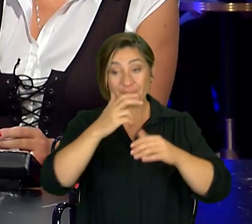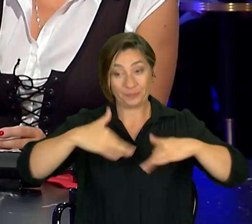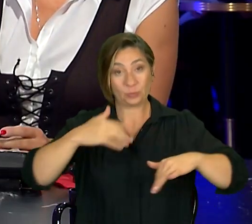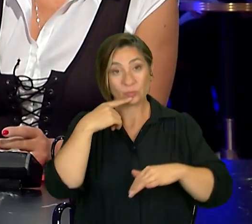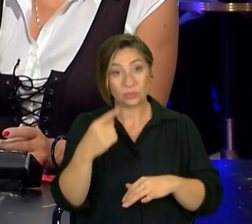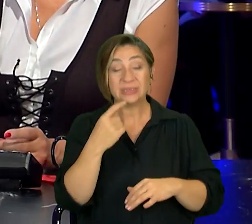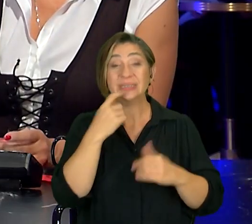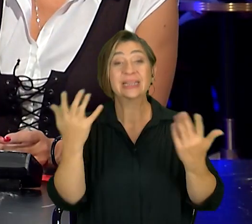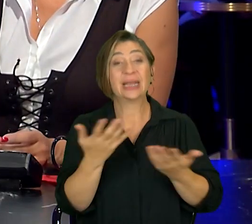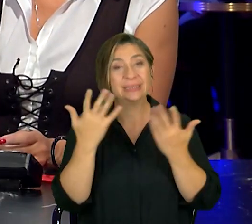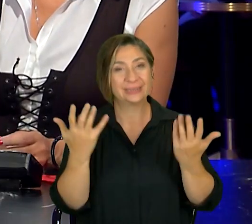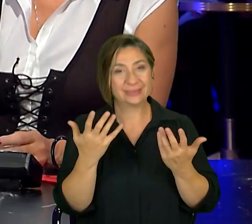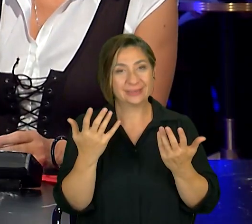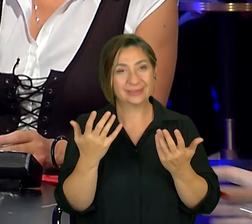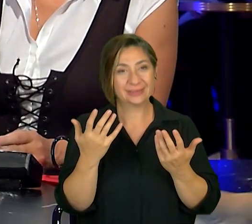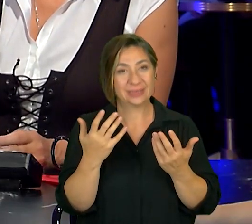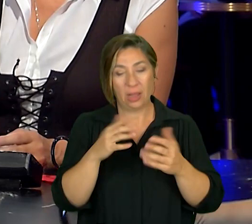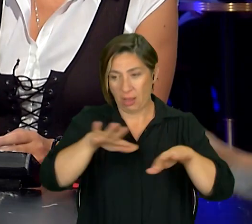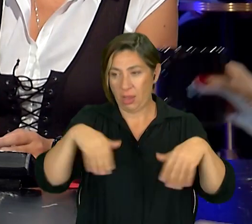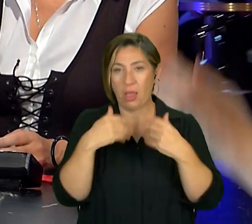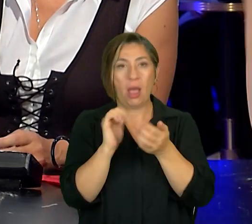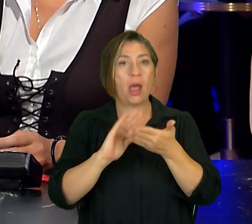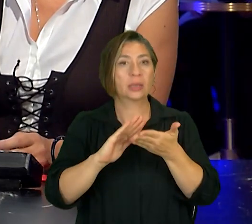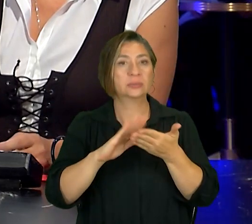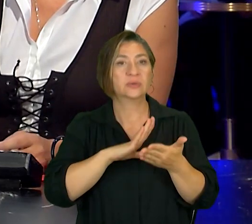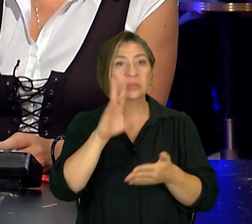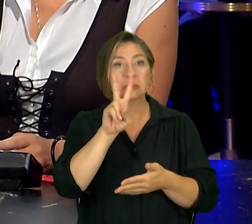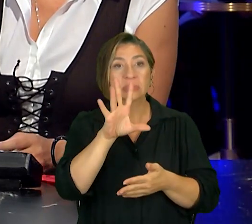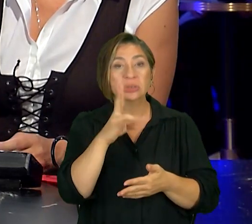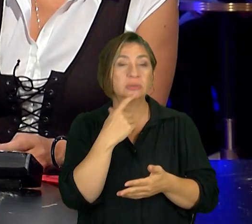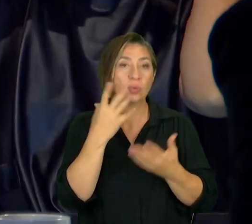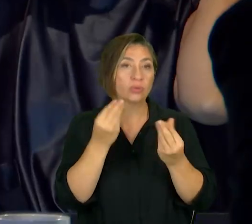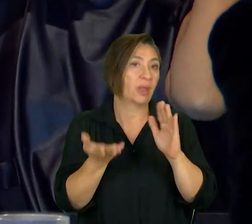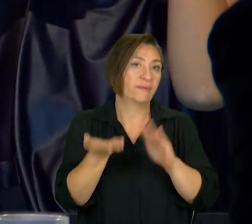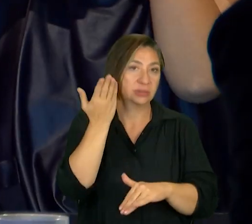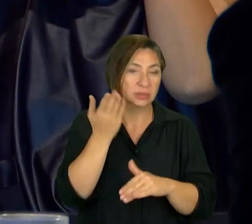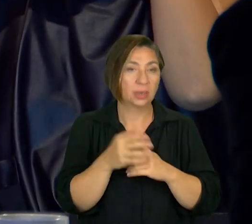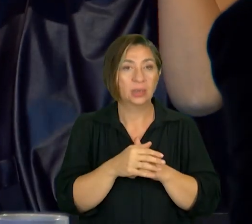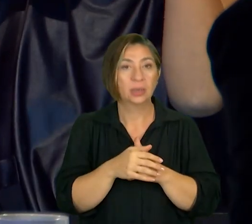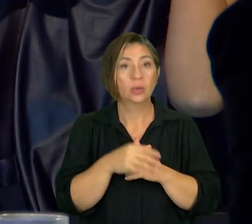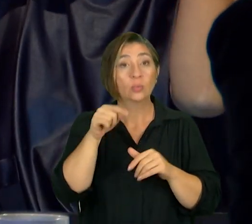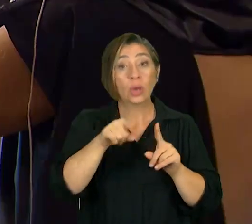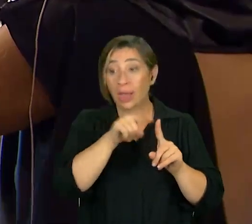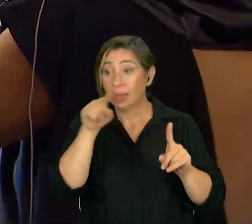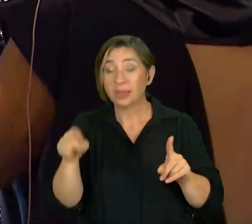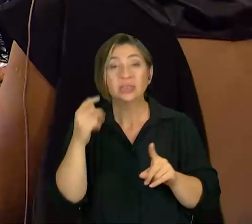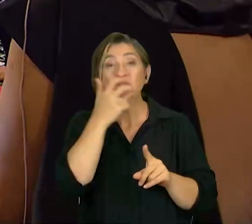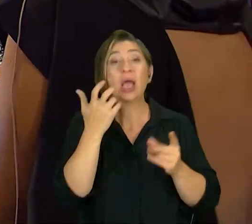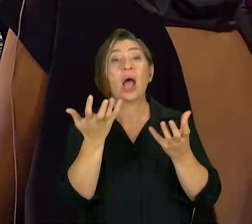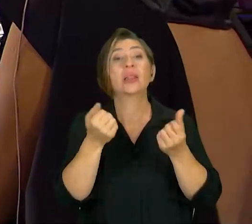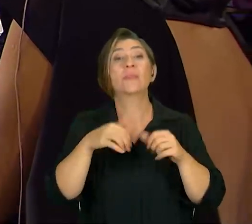biz. Yıllardır arkadaşlığımız var. Belki 25 yıl oldu, daha da fazla. Bugüne kadar şarkı